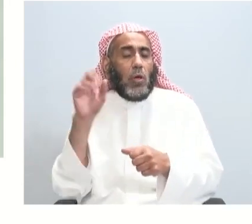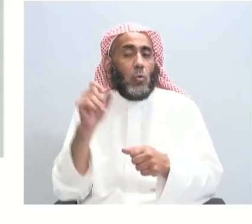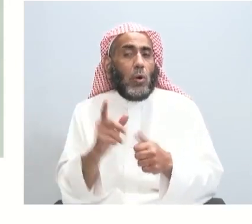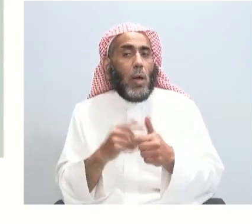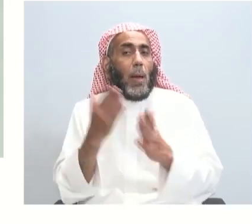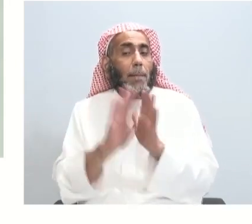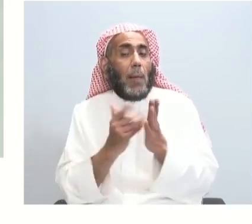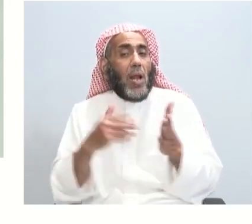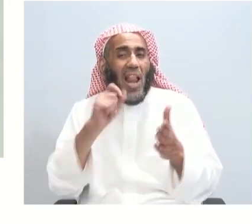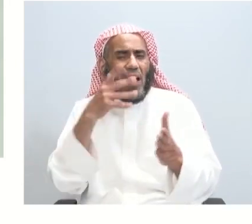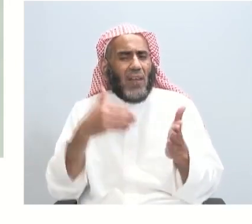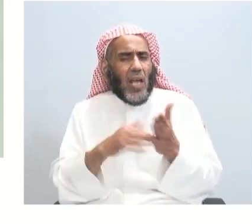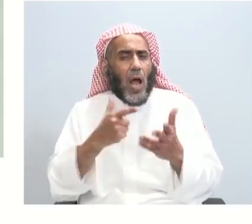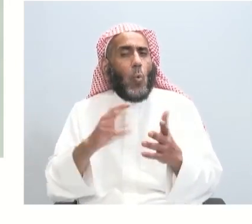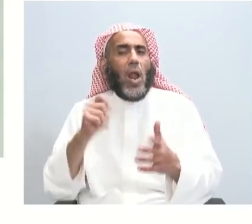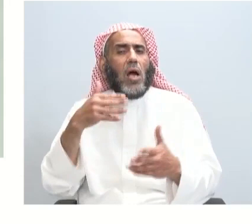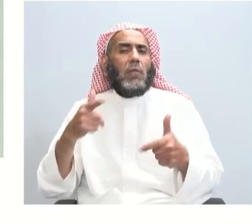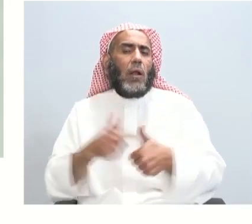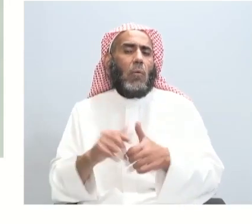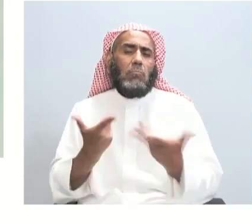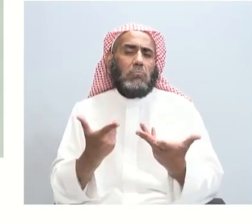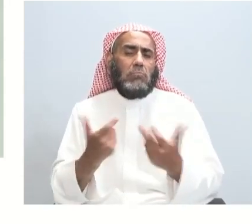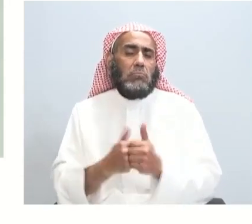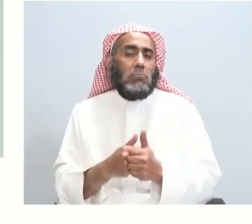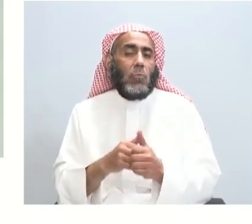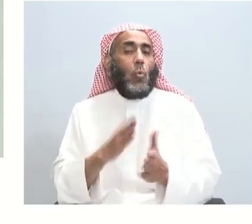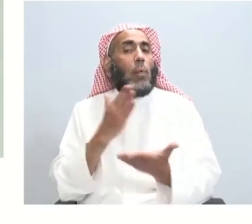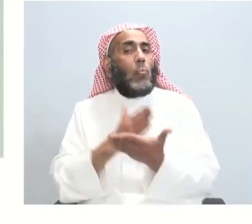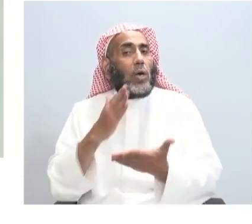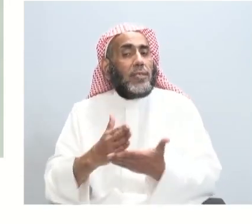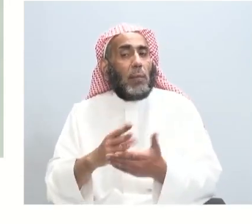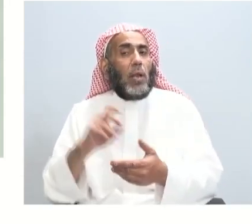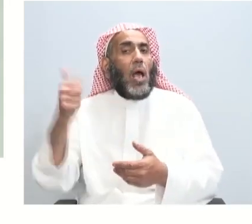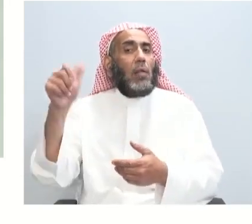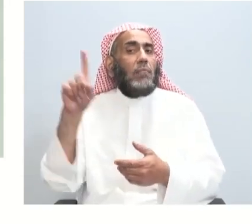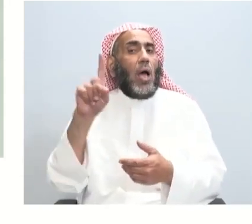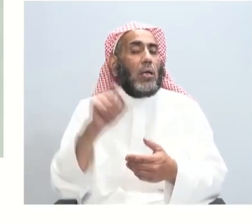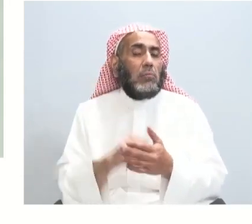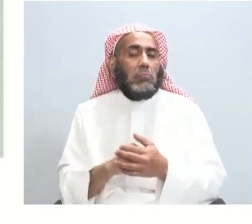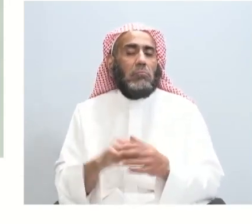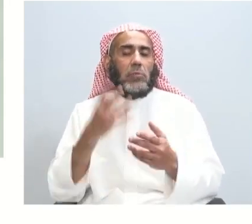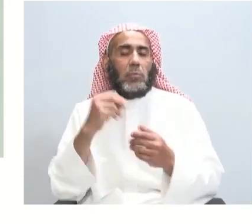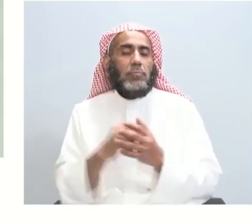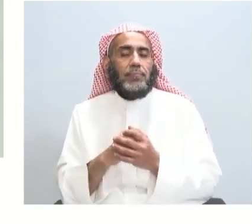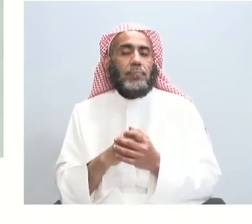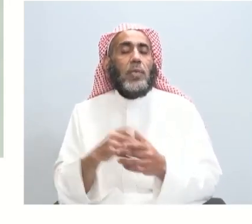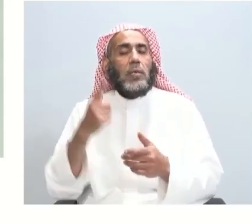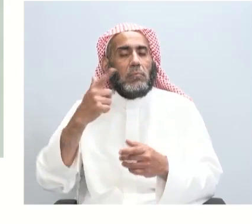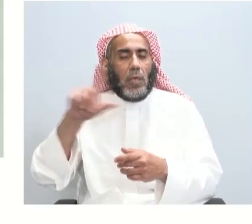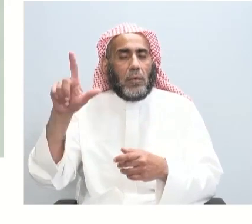بالباب الحرف الأخير أم في الحرف الأول؟ طبعا هو مقسم أيضا الألف باي. جميل، أحسنتم،